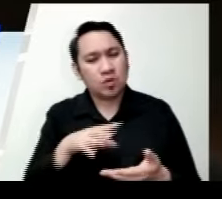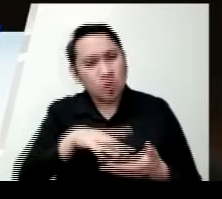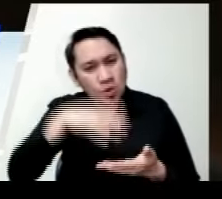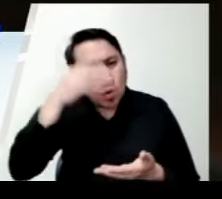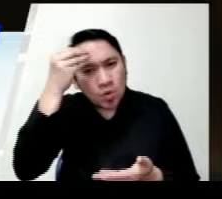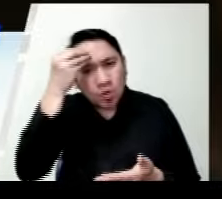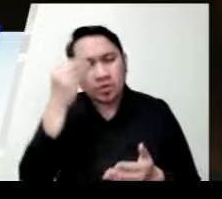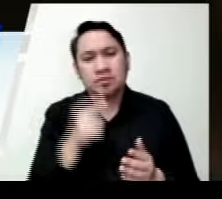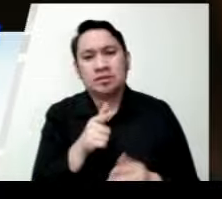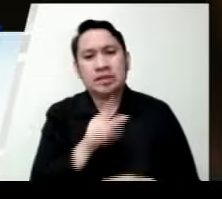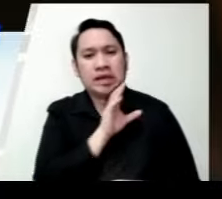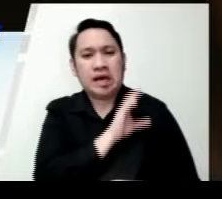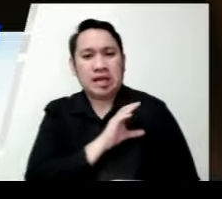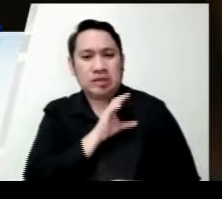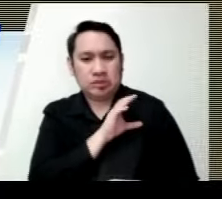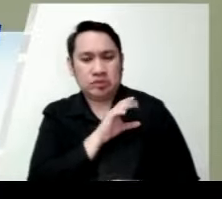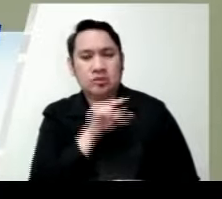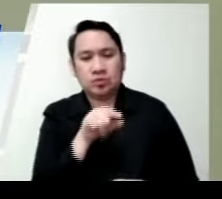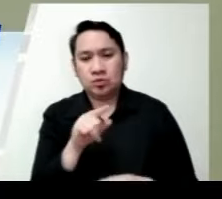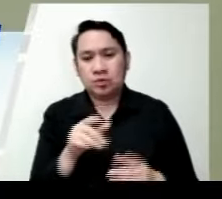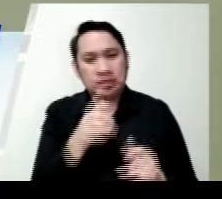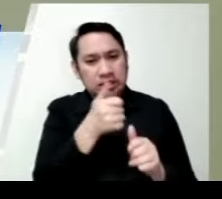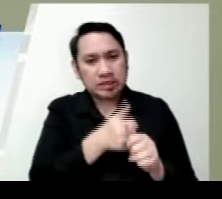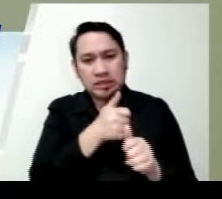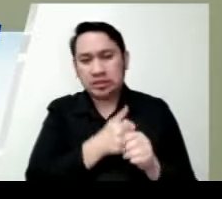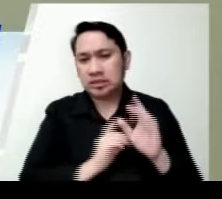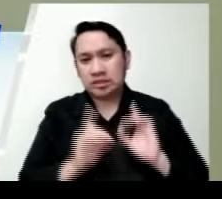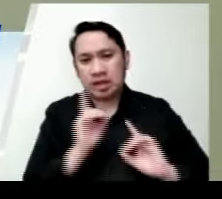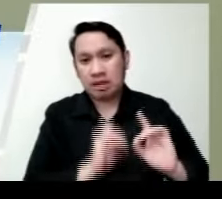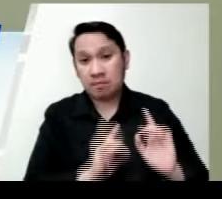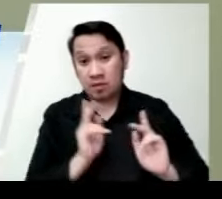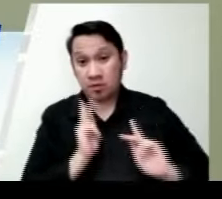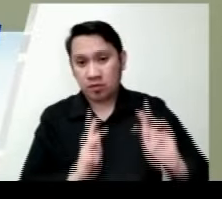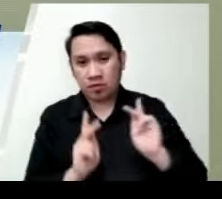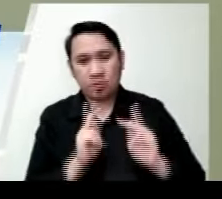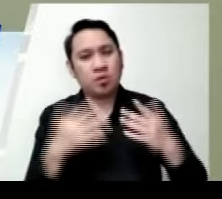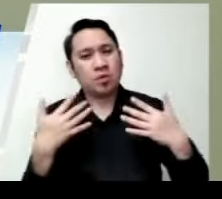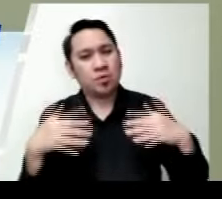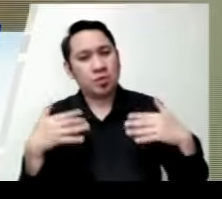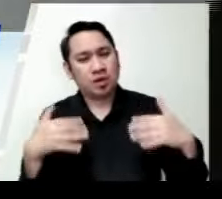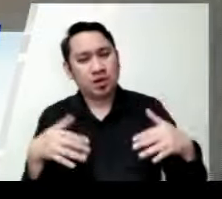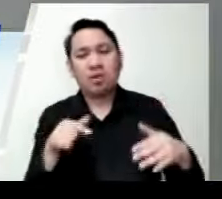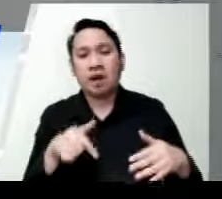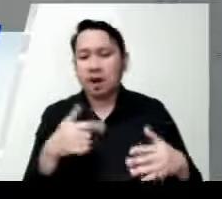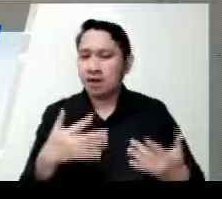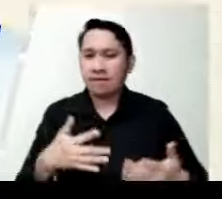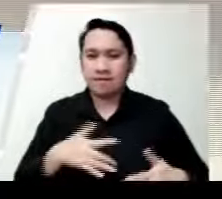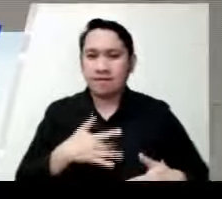niya, talagang nakikita mo yung improvement niya. Na nakakatuwa and nakaka-proud.